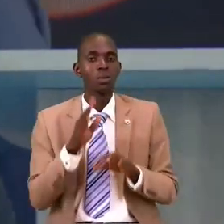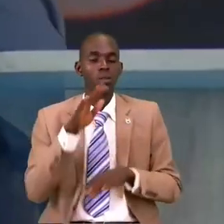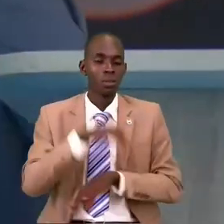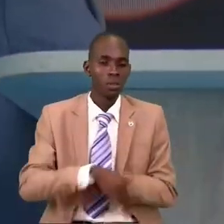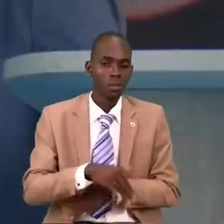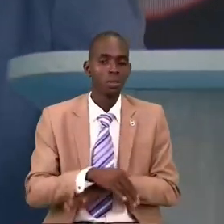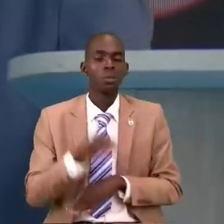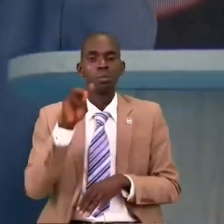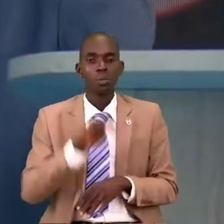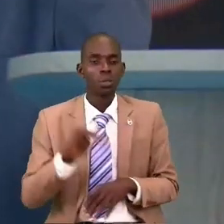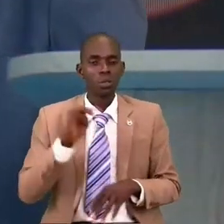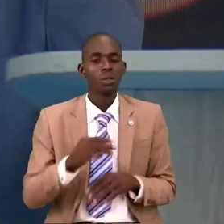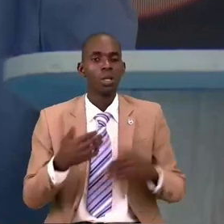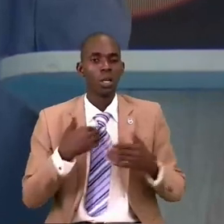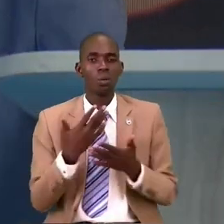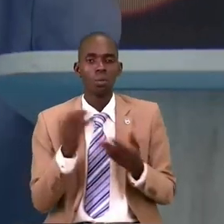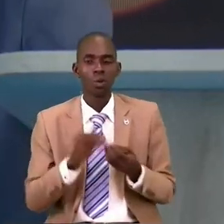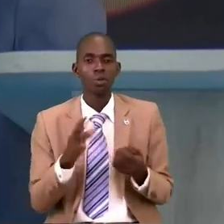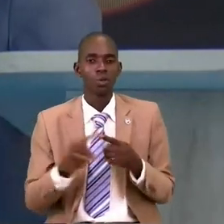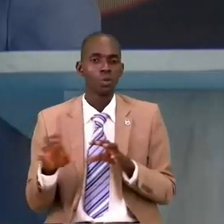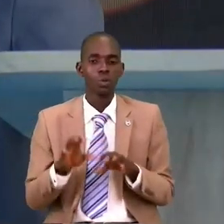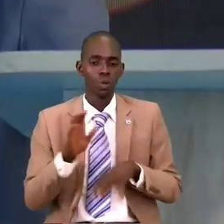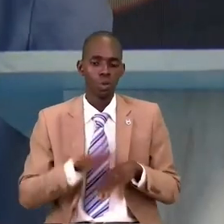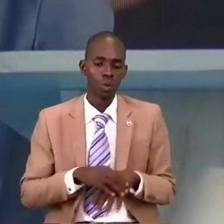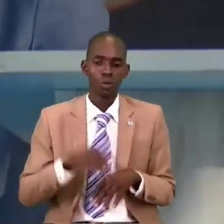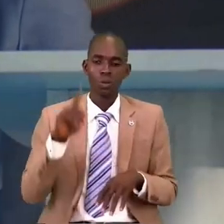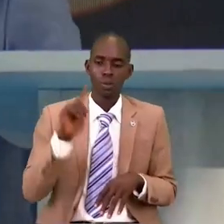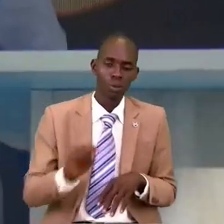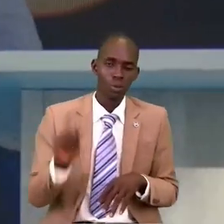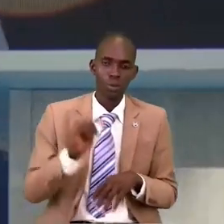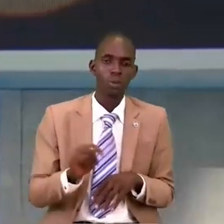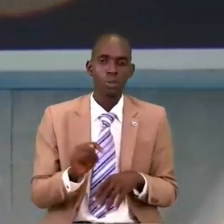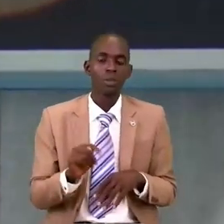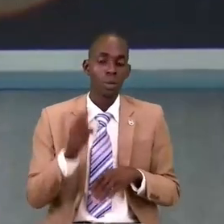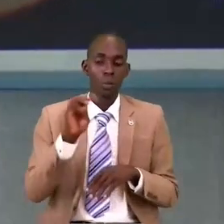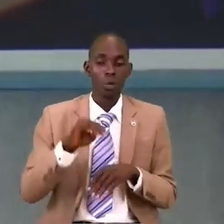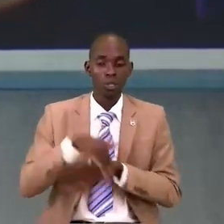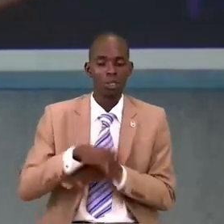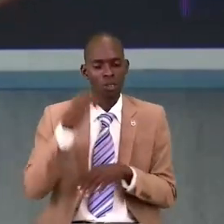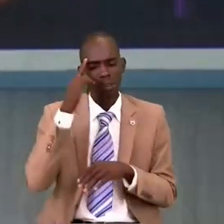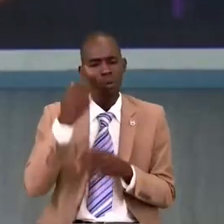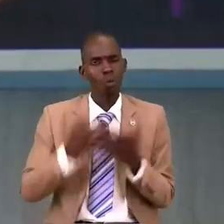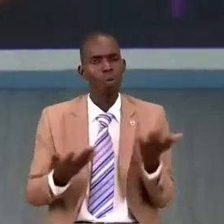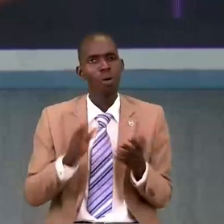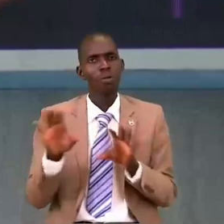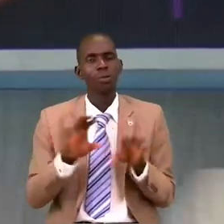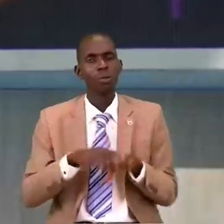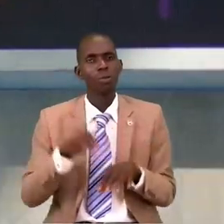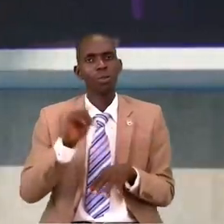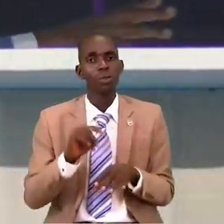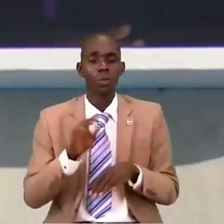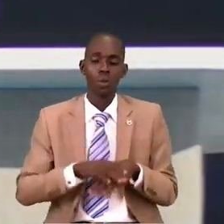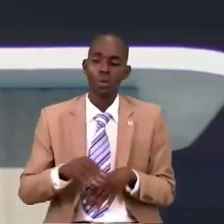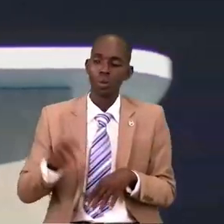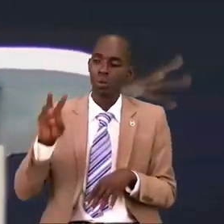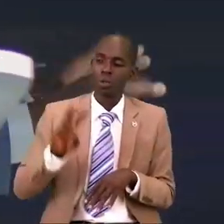mardi? Où est-ce que j'irai? Il y a l'évangélisation là-bas. Il y a le conseil là-bas. Il y a la visite là-bas. Et